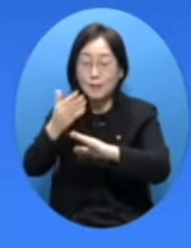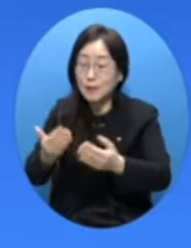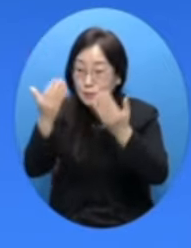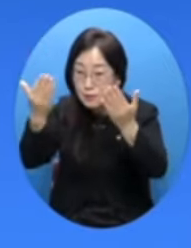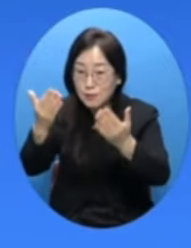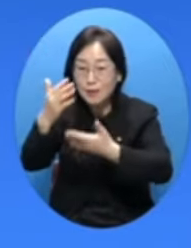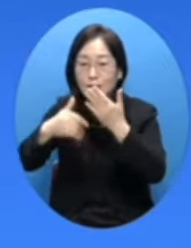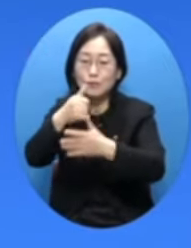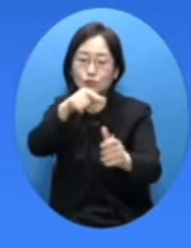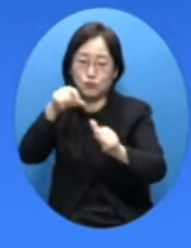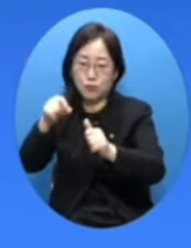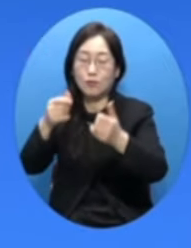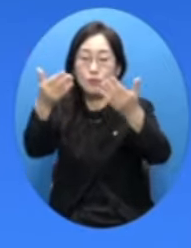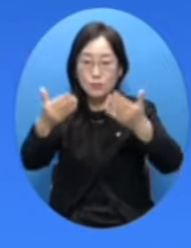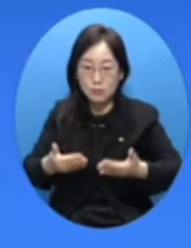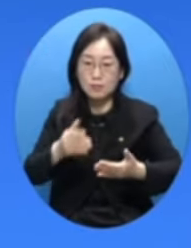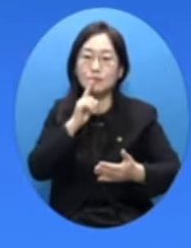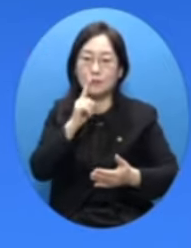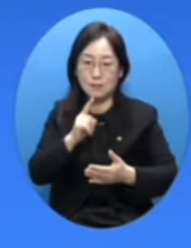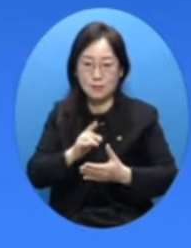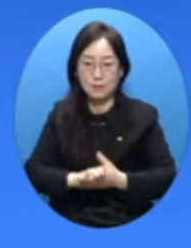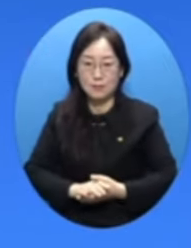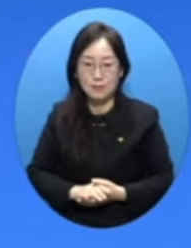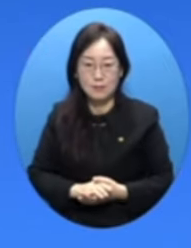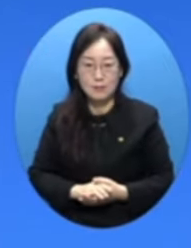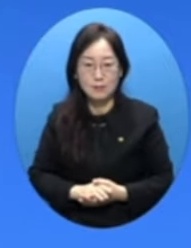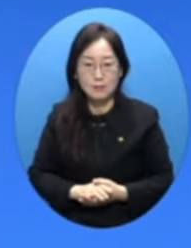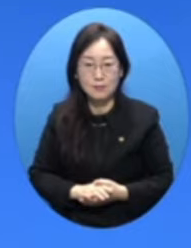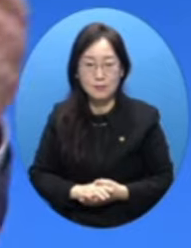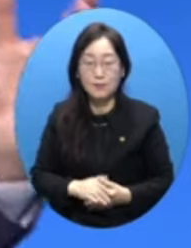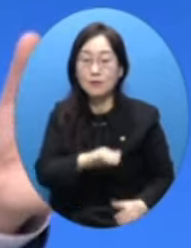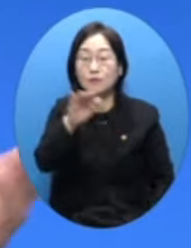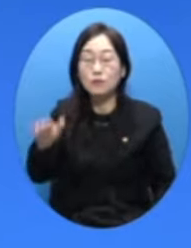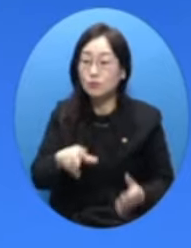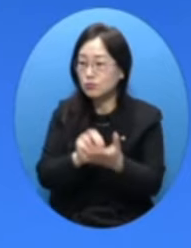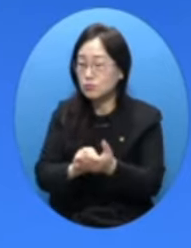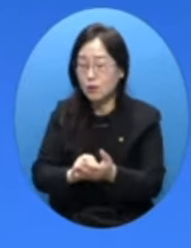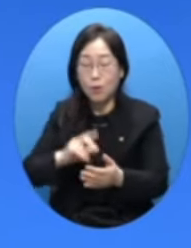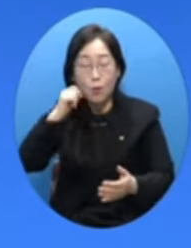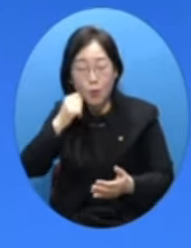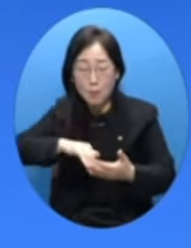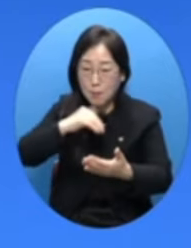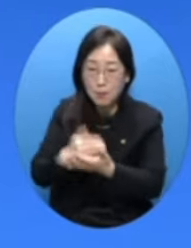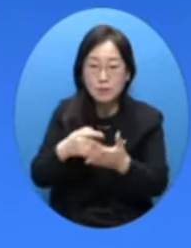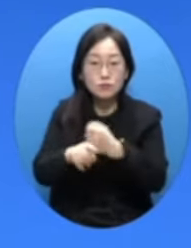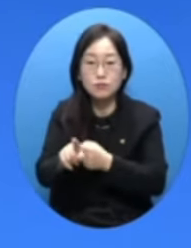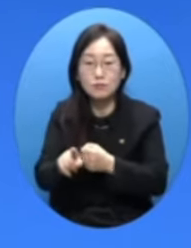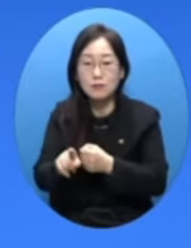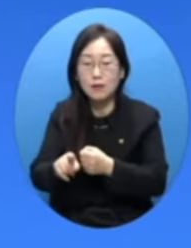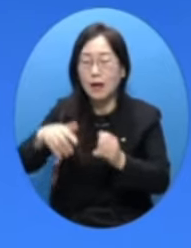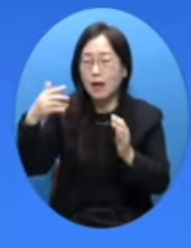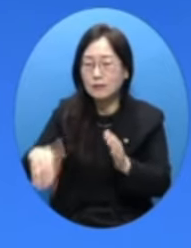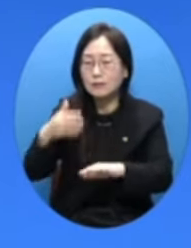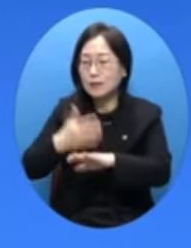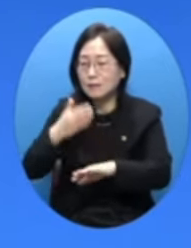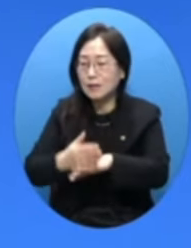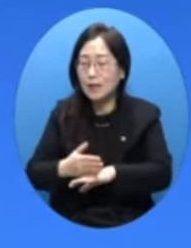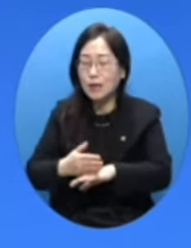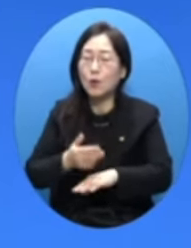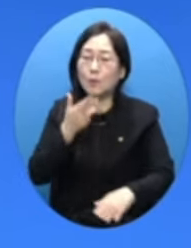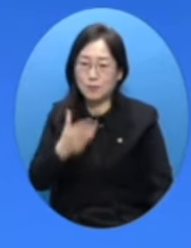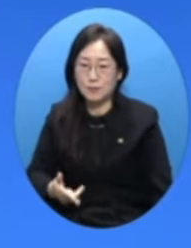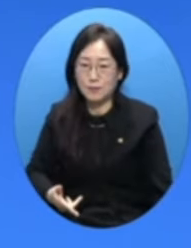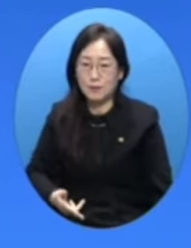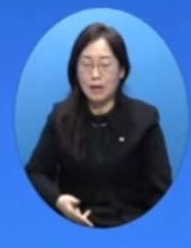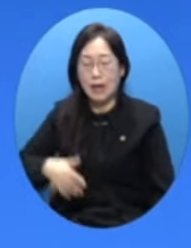구원이 우리에게 임한다고 성경은 말씀하고 있는 것입니다. 우리에게 문제가 많고 어려움이 많은 것은 아직도 내가 감사하지 못하고,